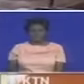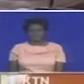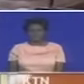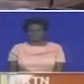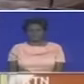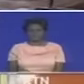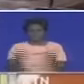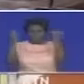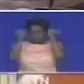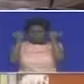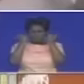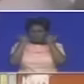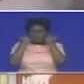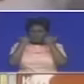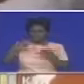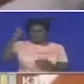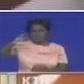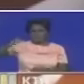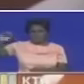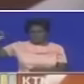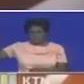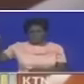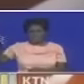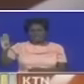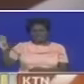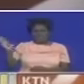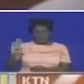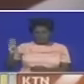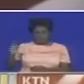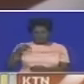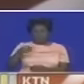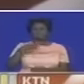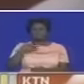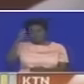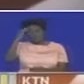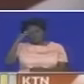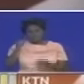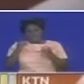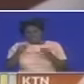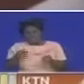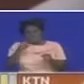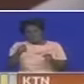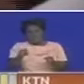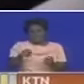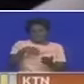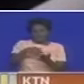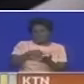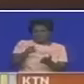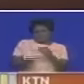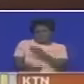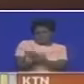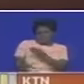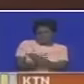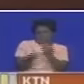Katika mahakama kuu ya Milimani, Walter Osapiri Barasa alifika tayari kujua iwapo atahamishwa kule Hague mashtaka ya kuwahonga mashahidi au